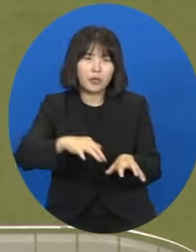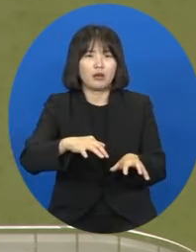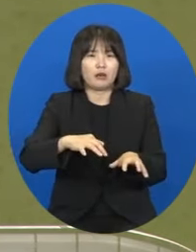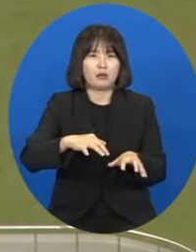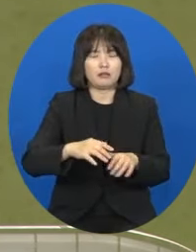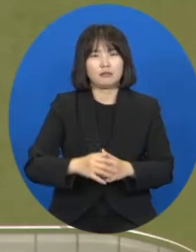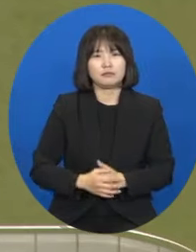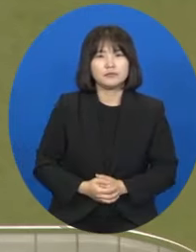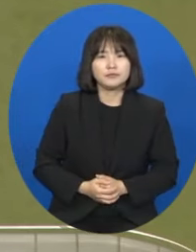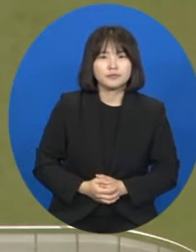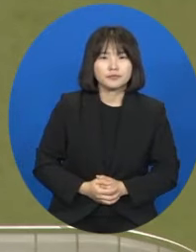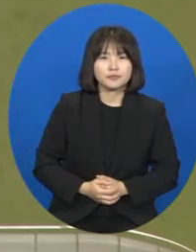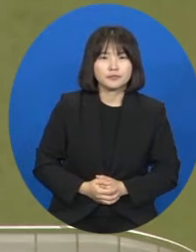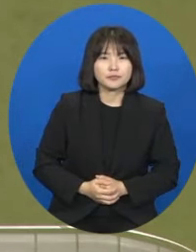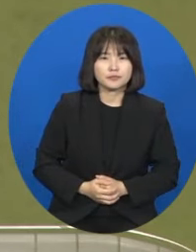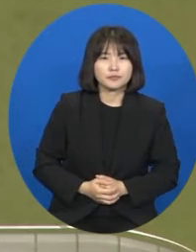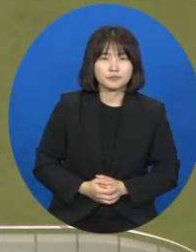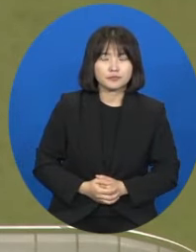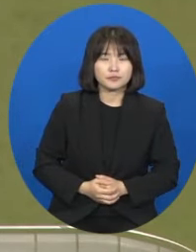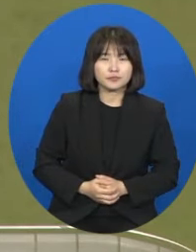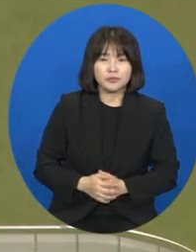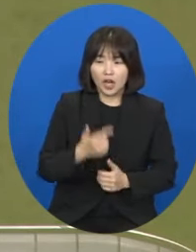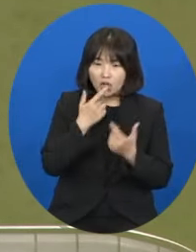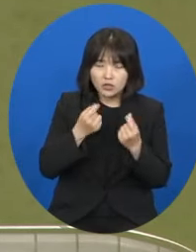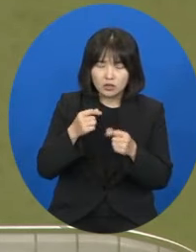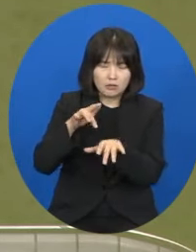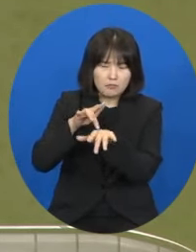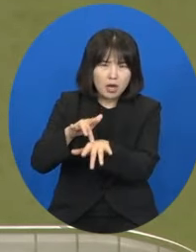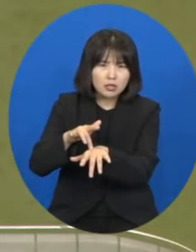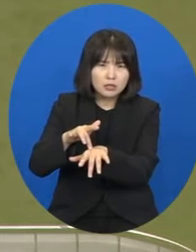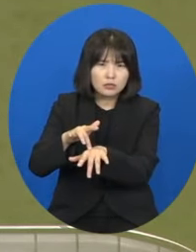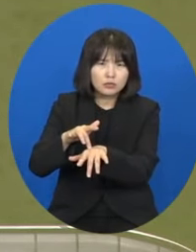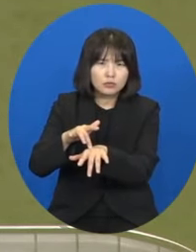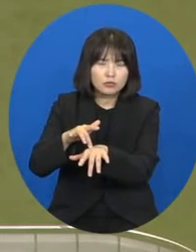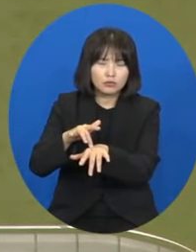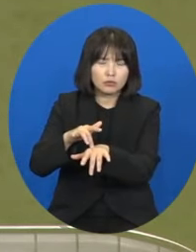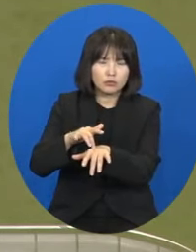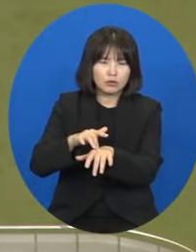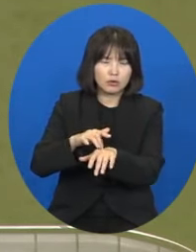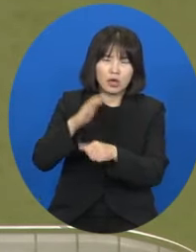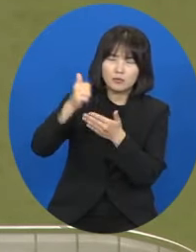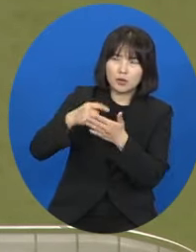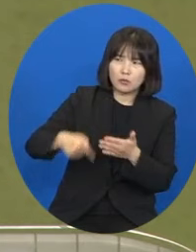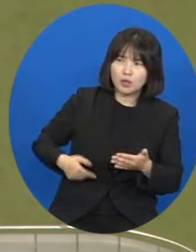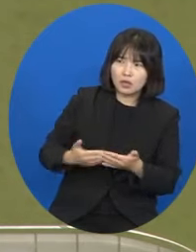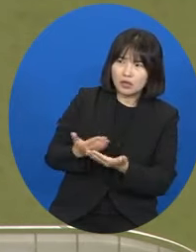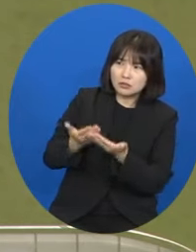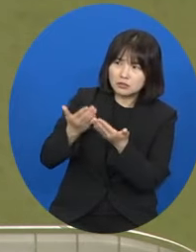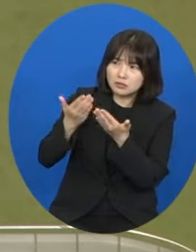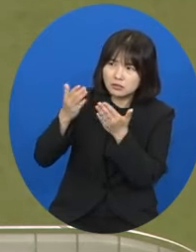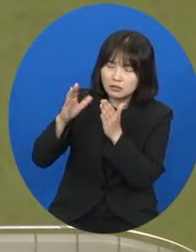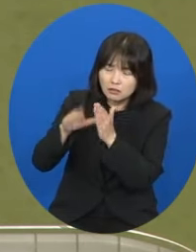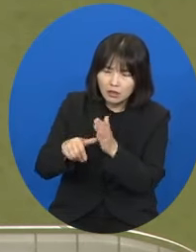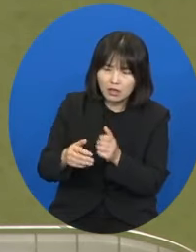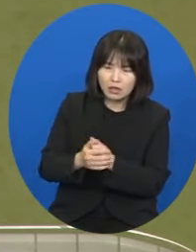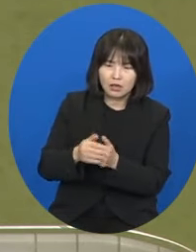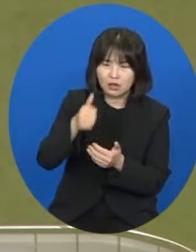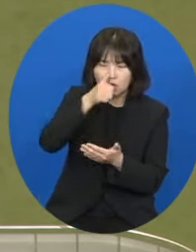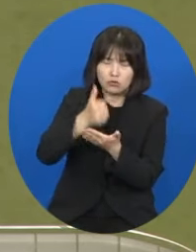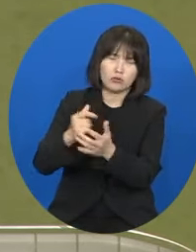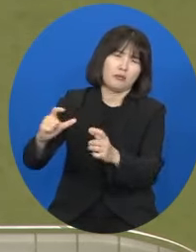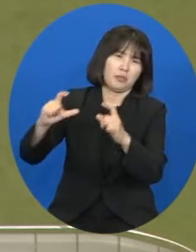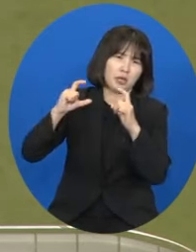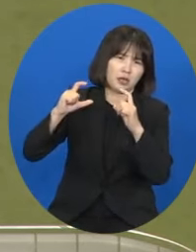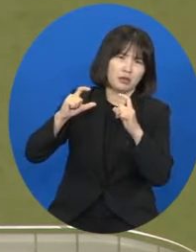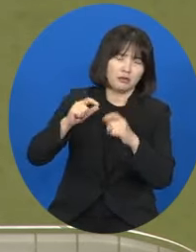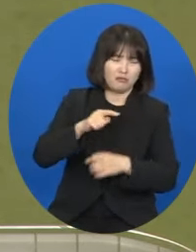우리가 주님께로 돌아가려고만 하면 어떤 마음을 주냐면 정죄의 마음을 줍니다. 참소의 마음을 줘요. 너가 그러고도